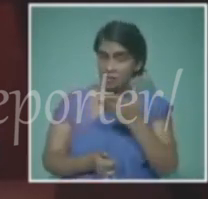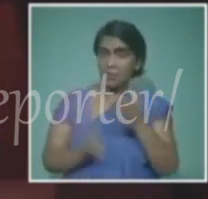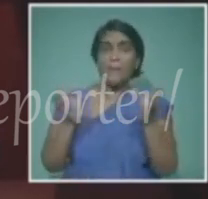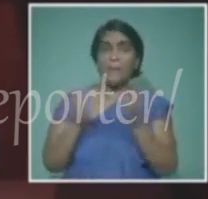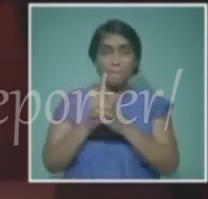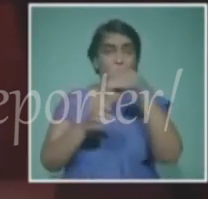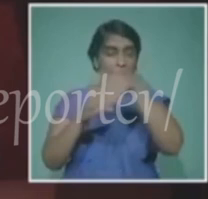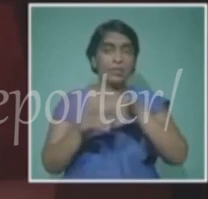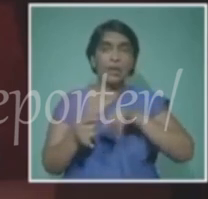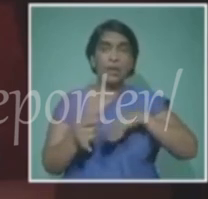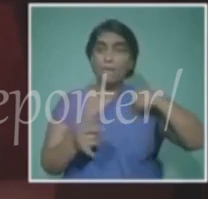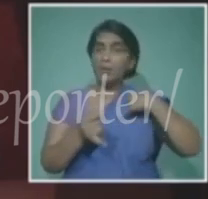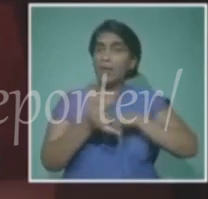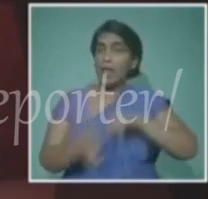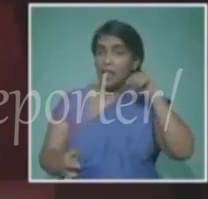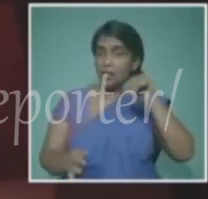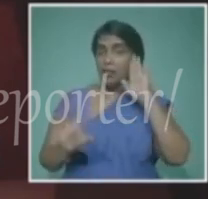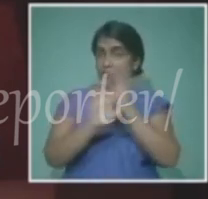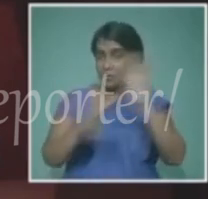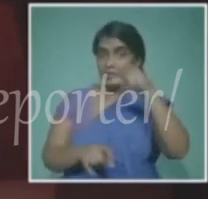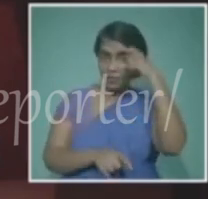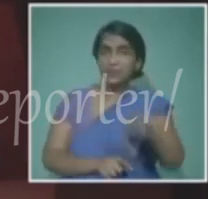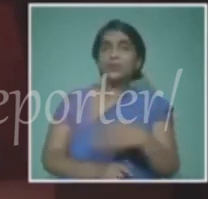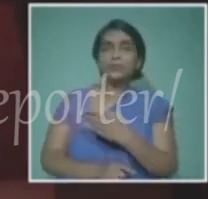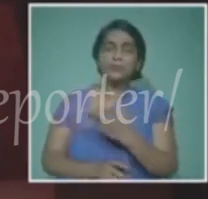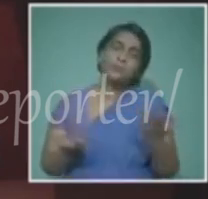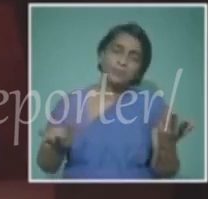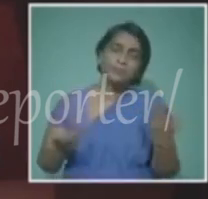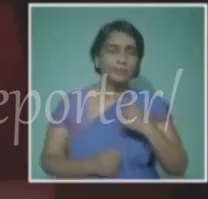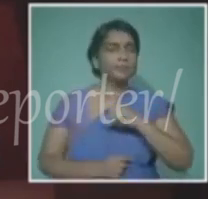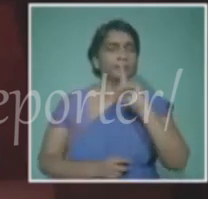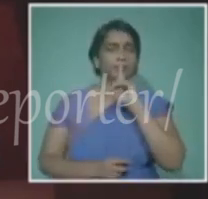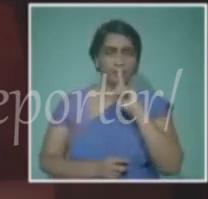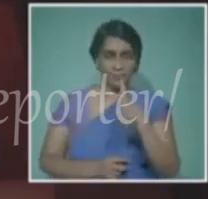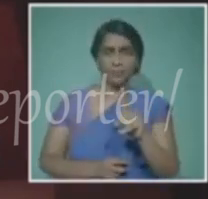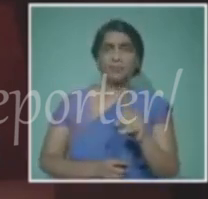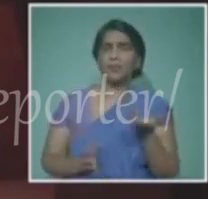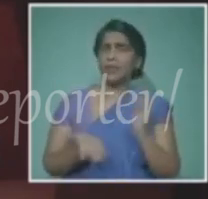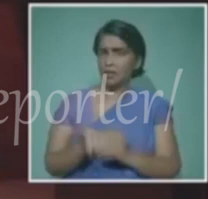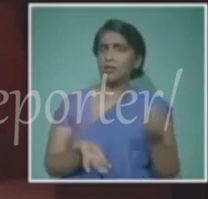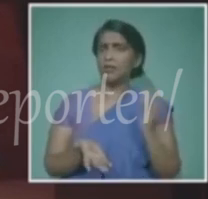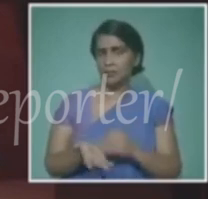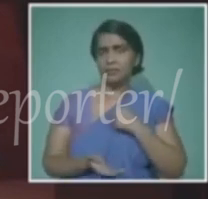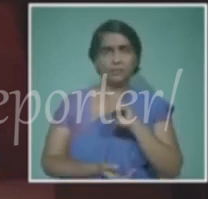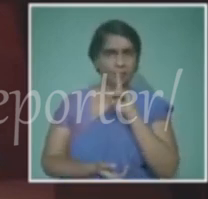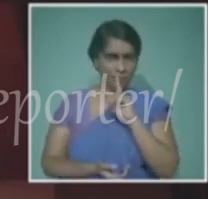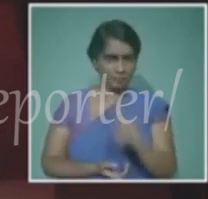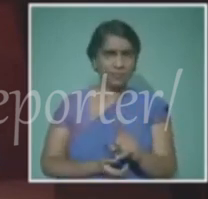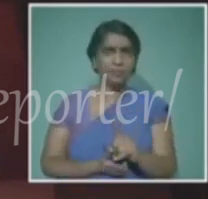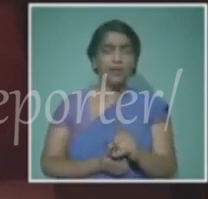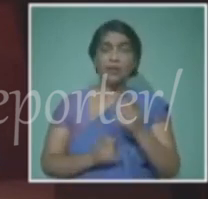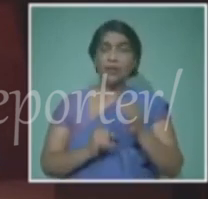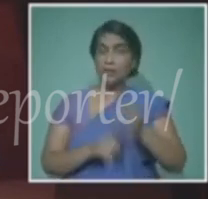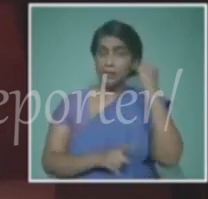පක්ෂයේ මහලේකම්තුමා කරපු ප්‍රකාශයම ඔබතුමාලා දකින්න ඇතිනේ. ඉතින් මම එකක් කියන්න කැමතියි, නැවත නැවතත් කියන්න කැමතියි,